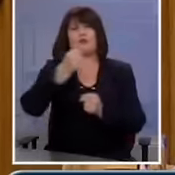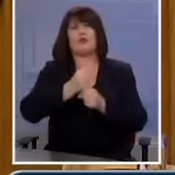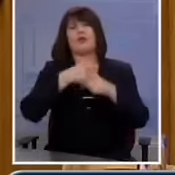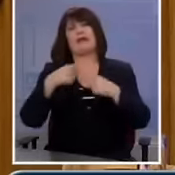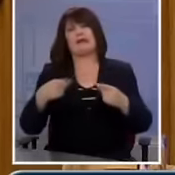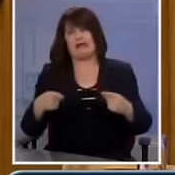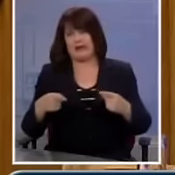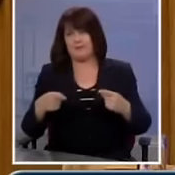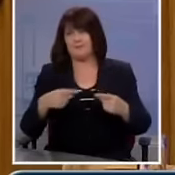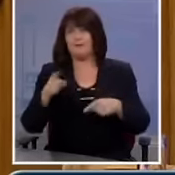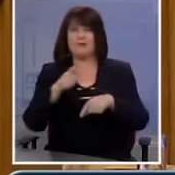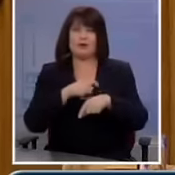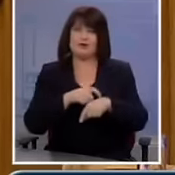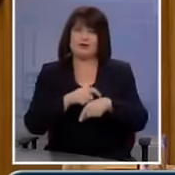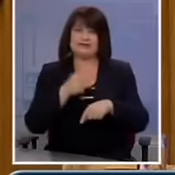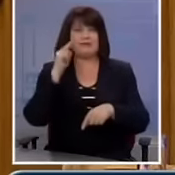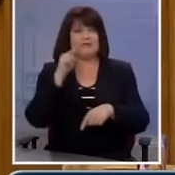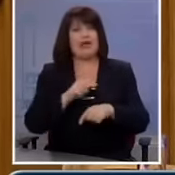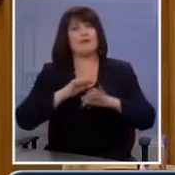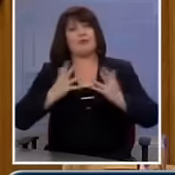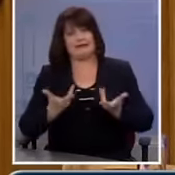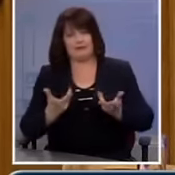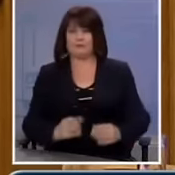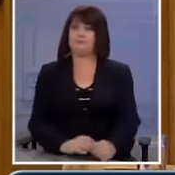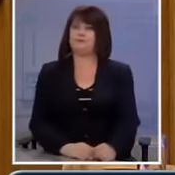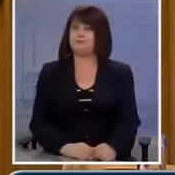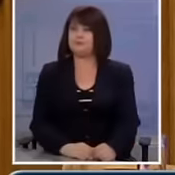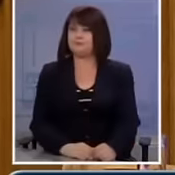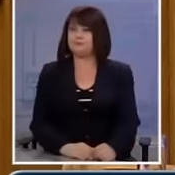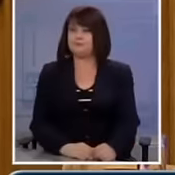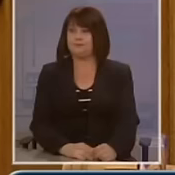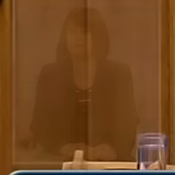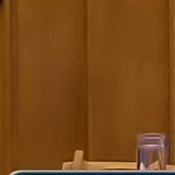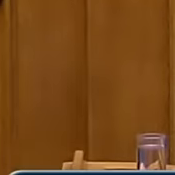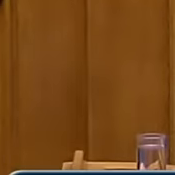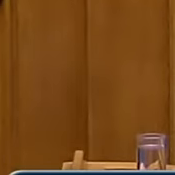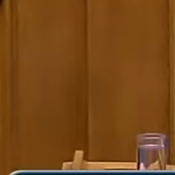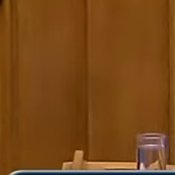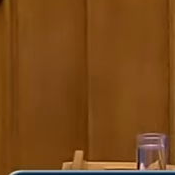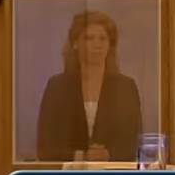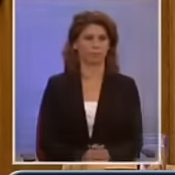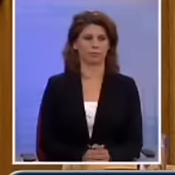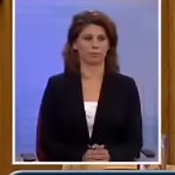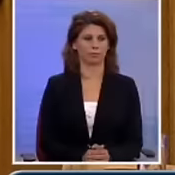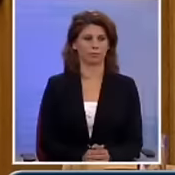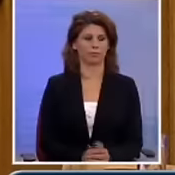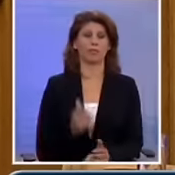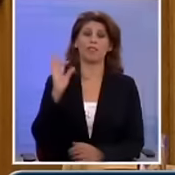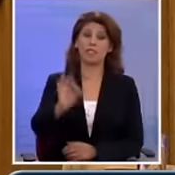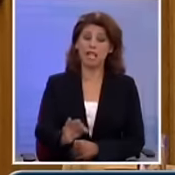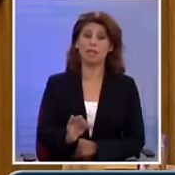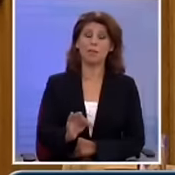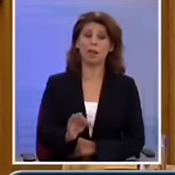Κλπ. Που και τώρα τα βλέπουμε να κυκλοφορούν. Φτάσανε στο σημείο, στο πλαίσιο αυτής